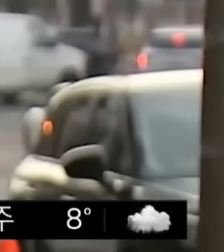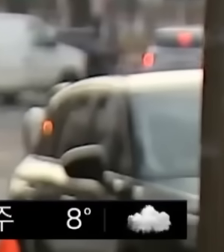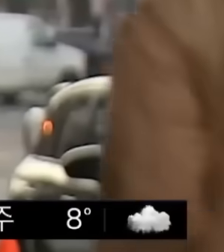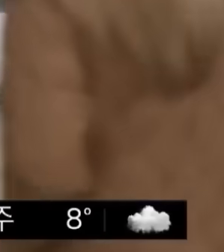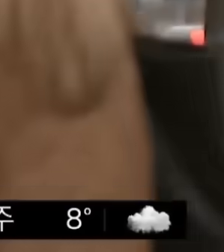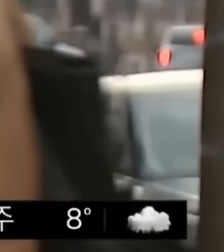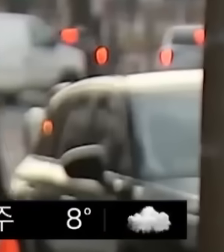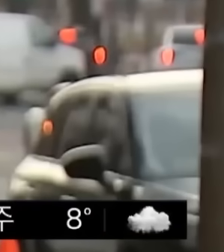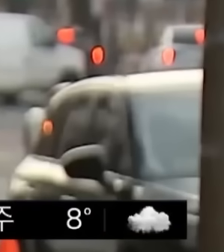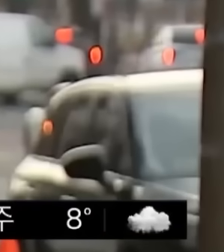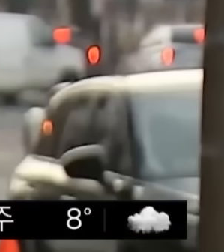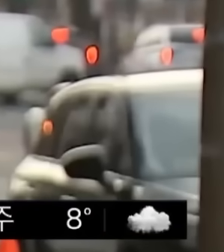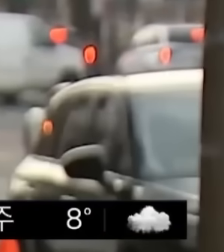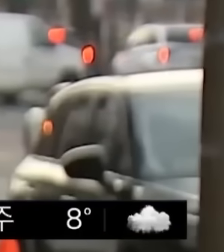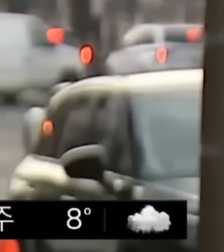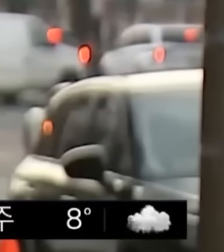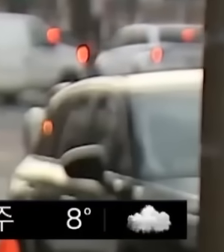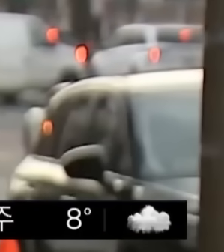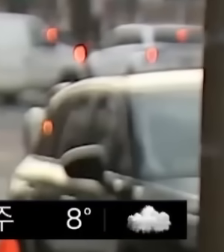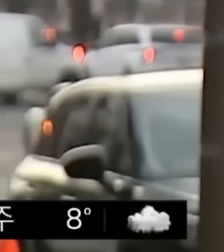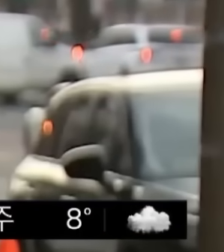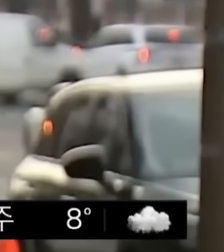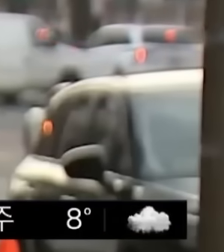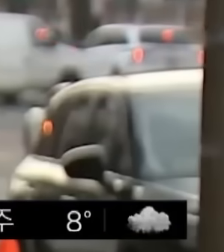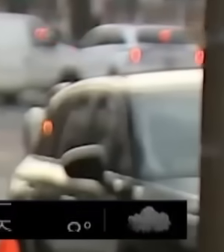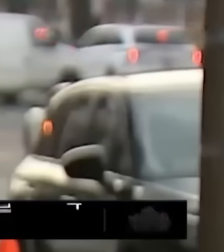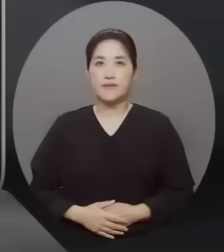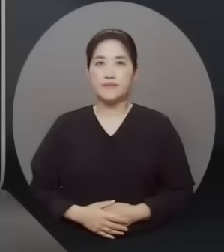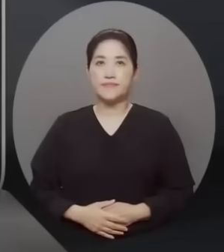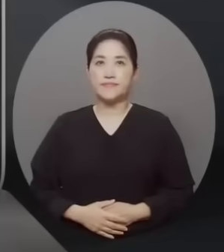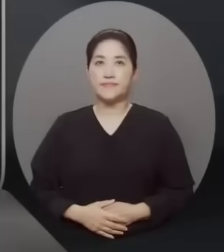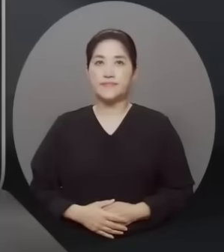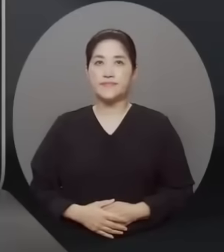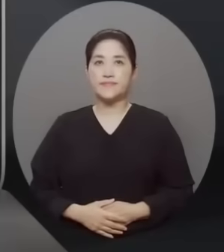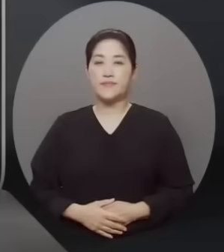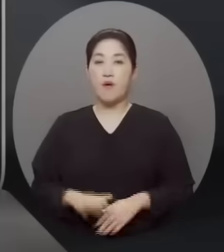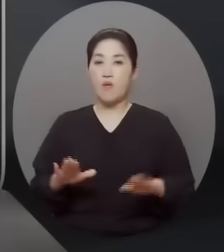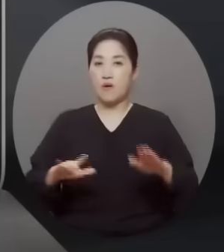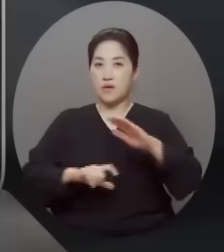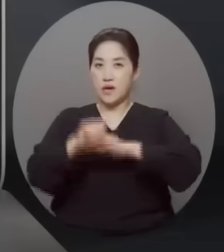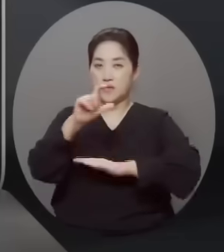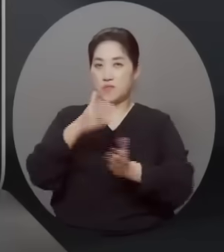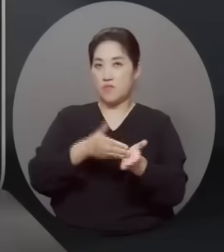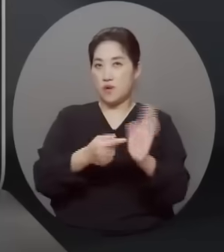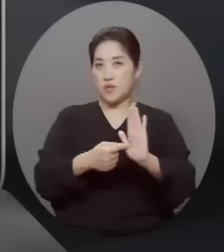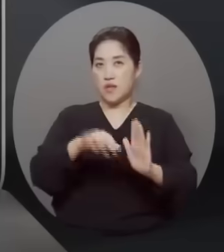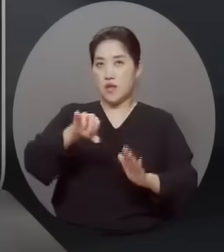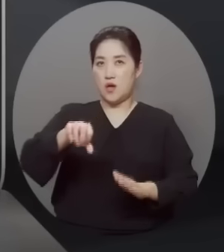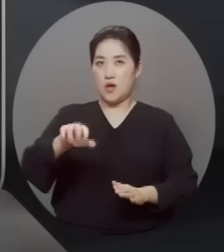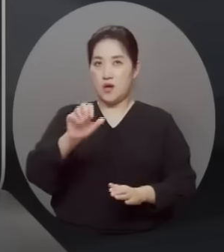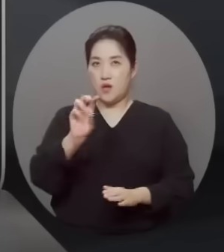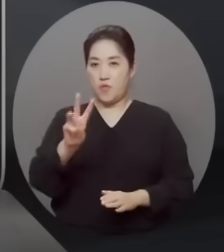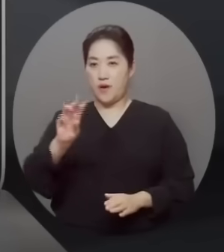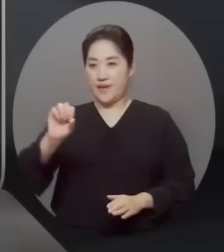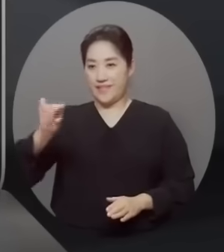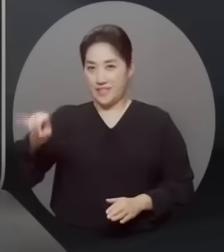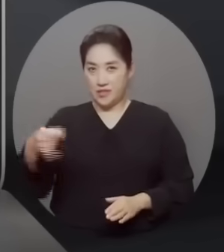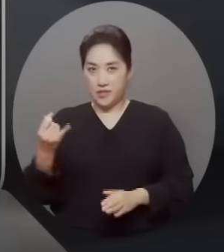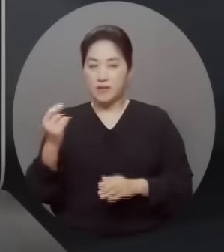전했습니다. 워싱턴에서 MBC 뉴스 왕중명입니다. 오늘 오전 보도된 월스트리트 저널